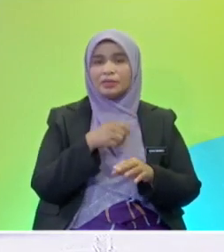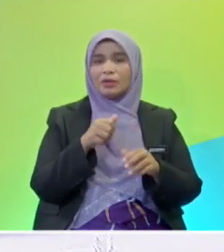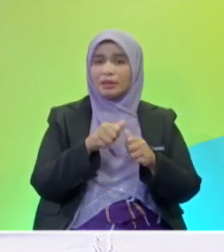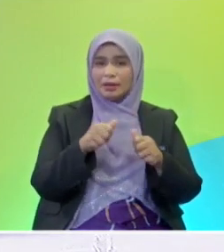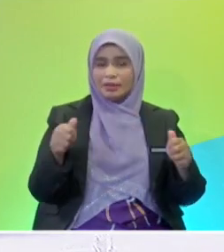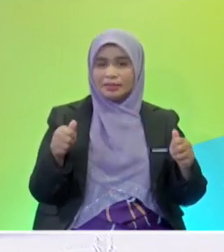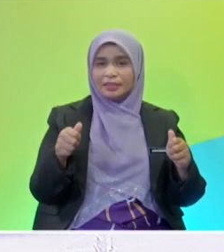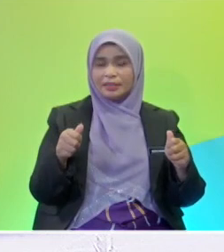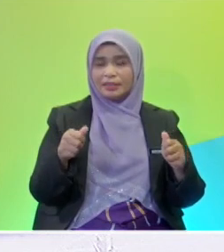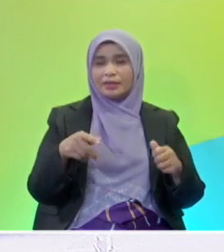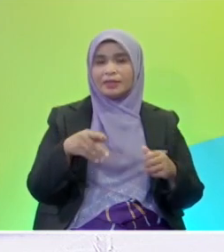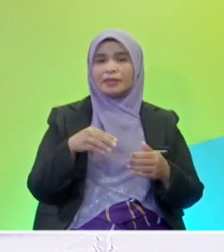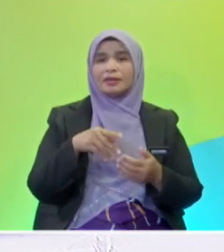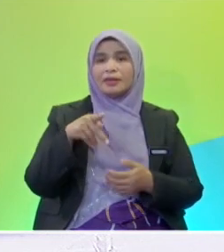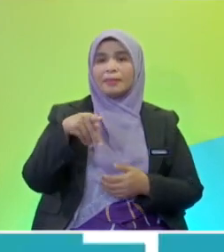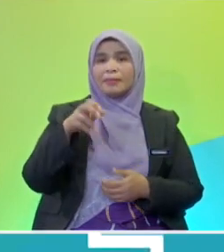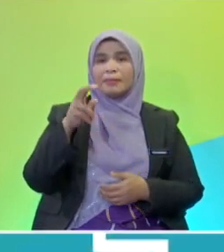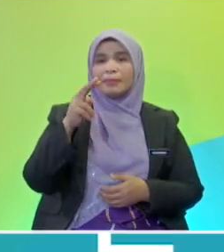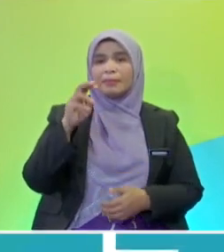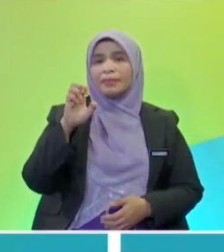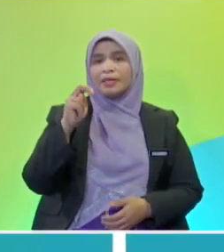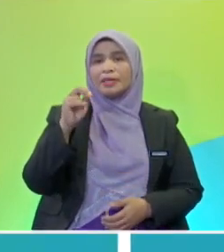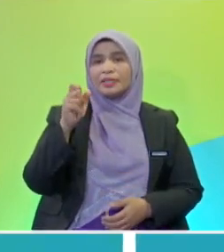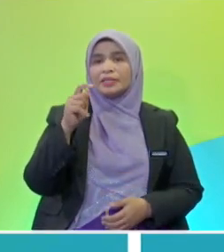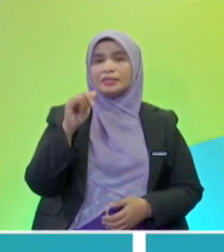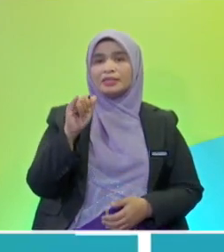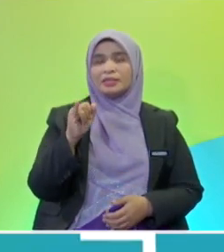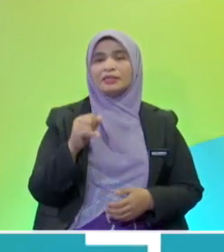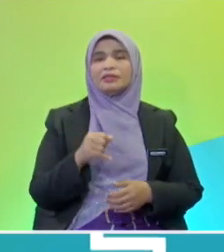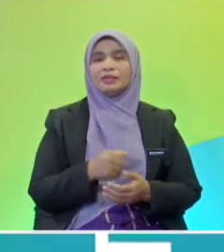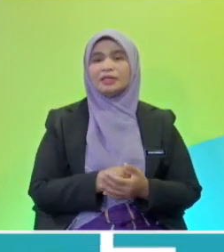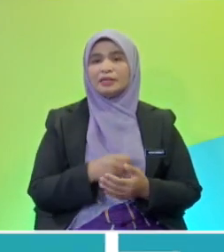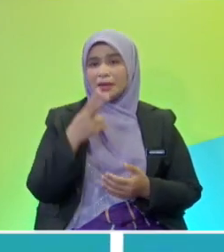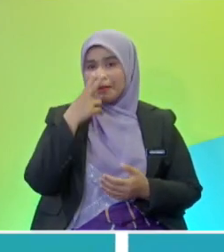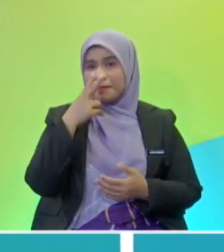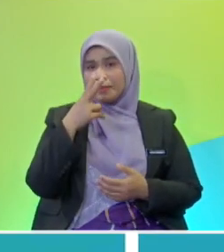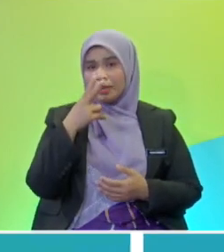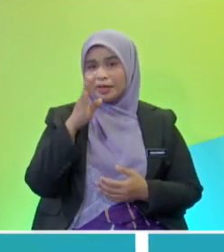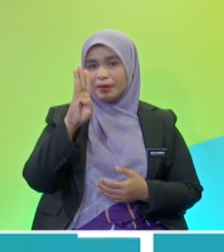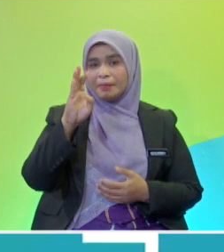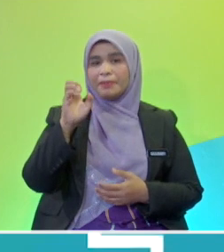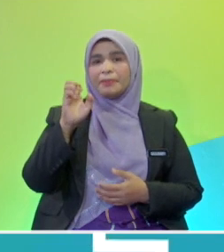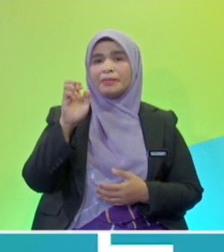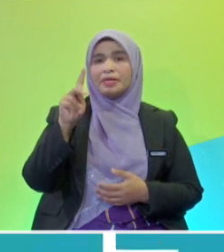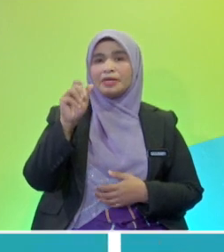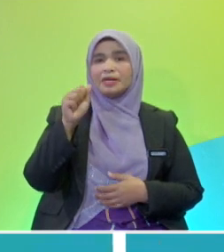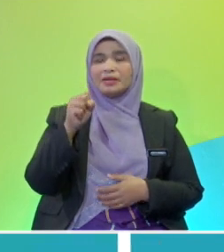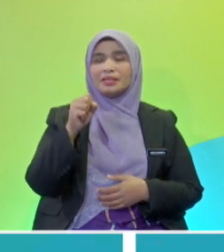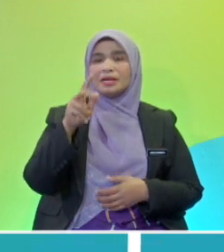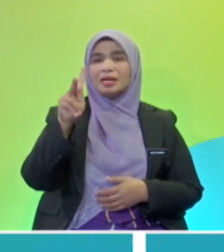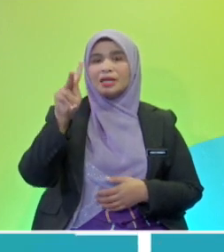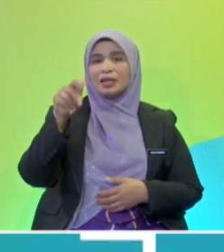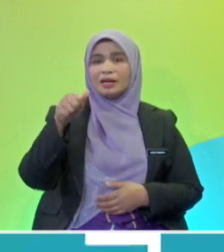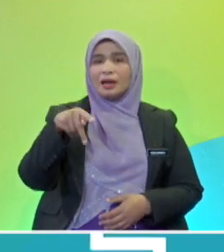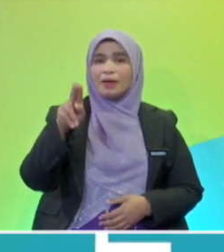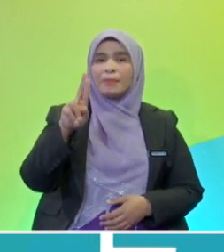peniti ni dan lihat hasil dia ada pola tersebut nampak ni ada bekas kapur tu eh ya betul okey ha yang ni macam ni saya